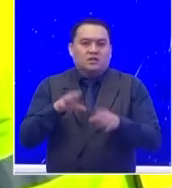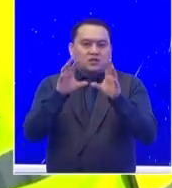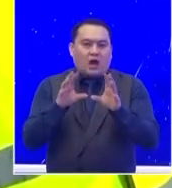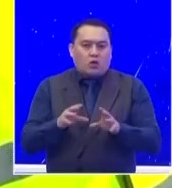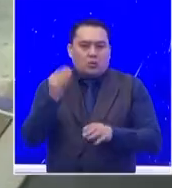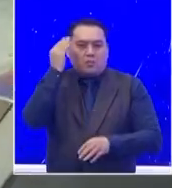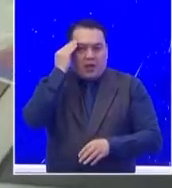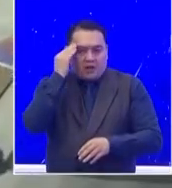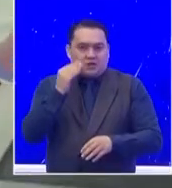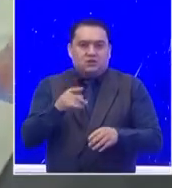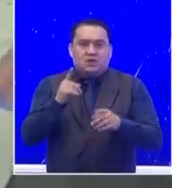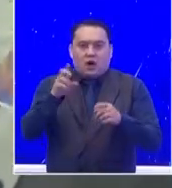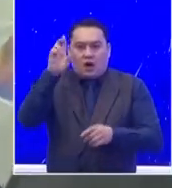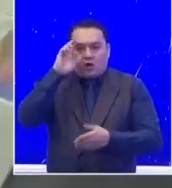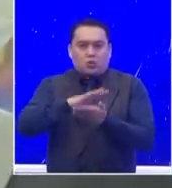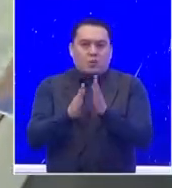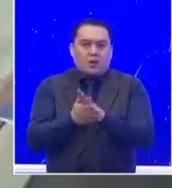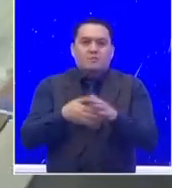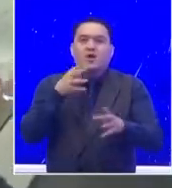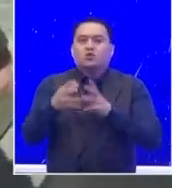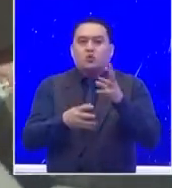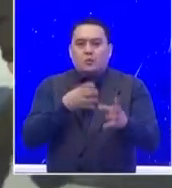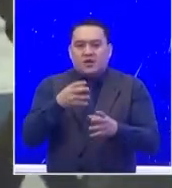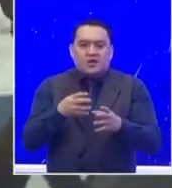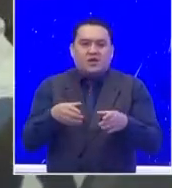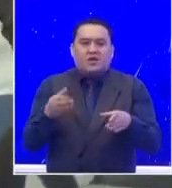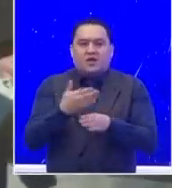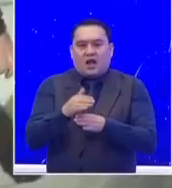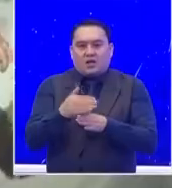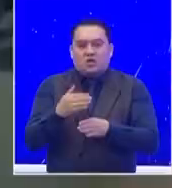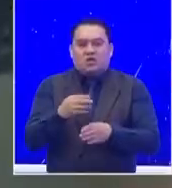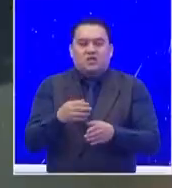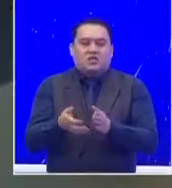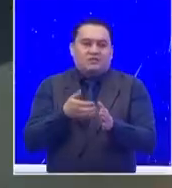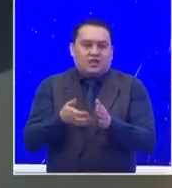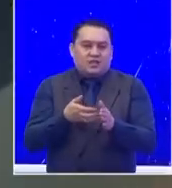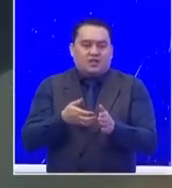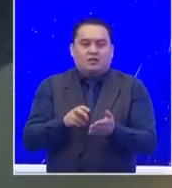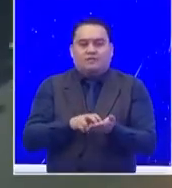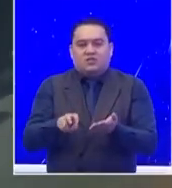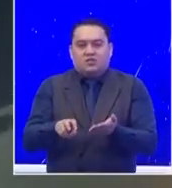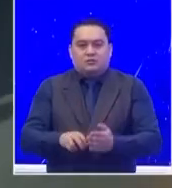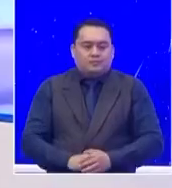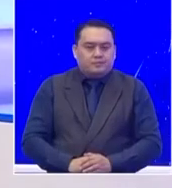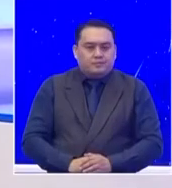меры, которые страна согласовала с международными кредиторами для выхода из кризиса.